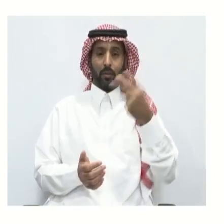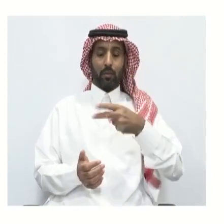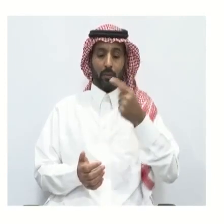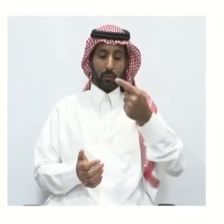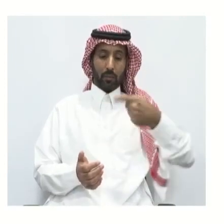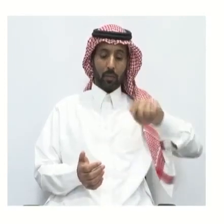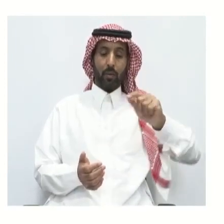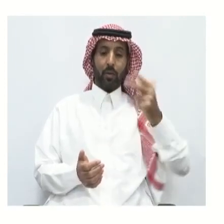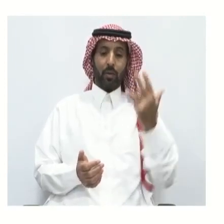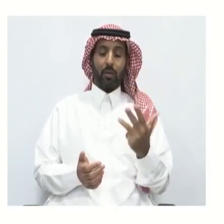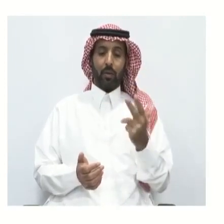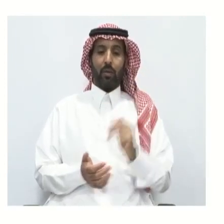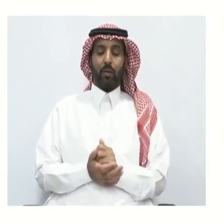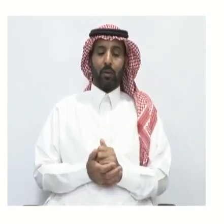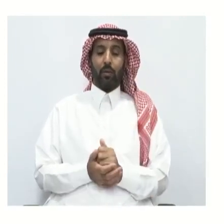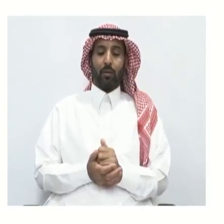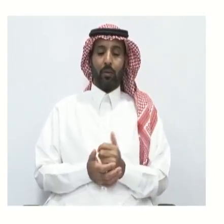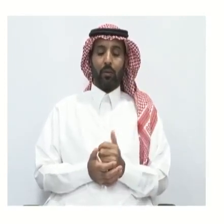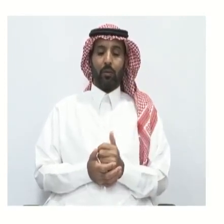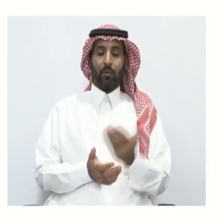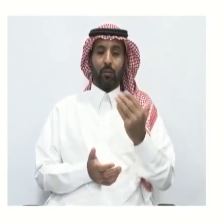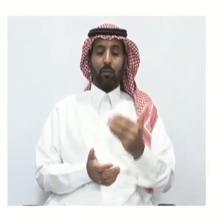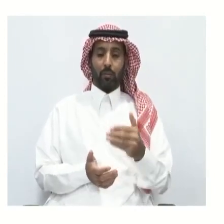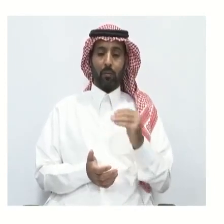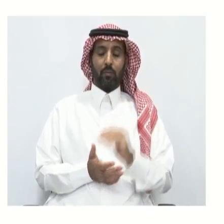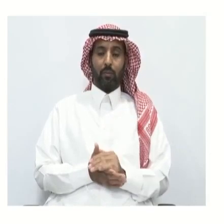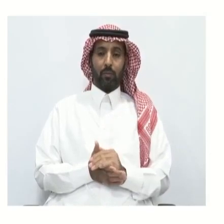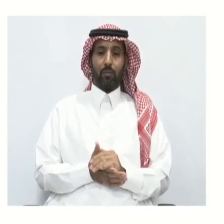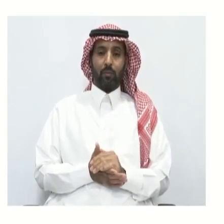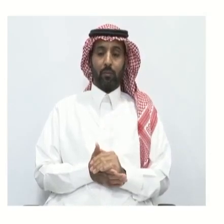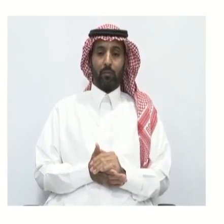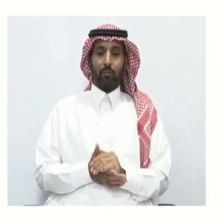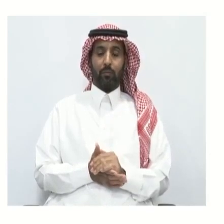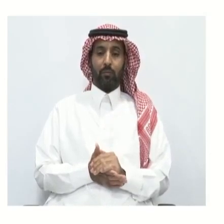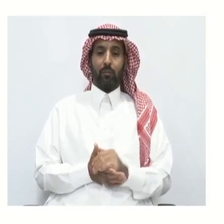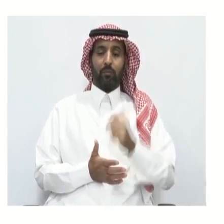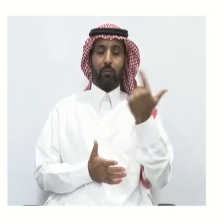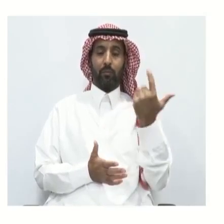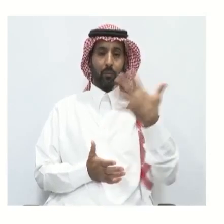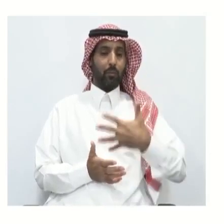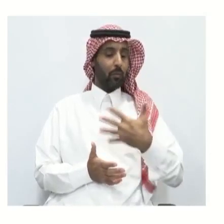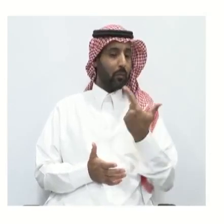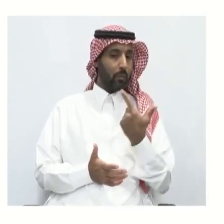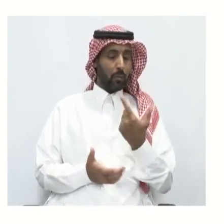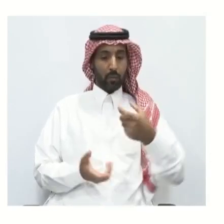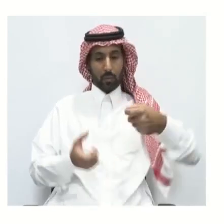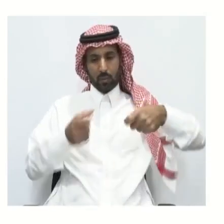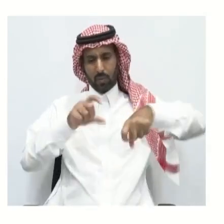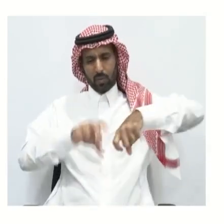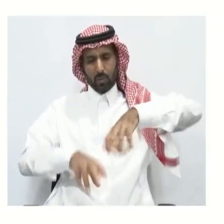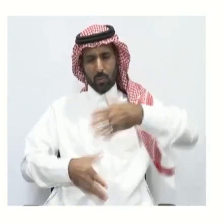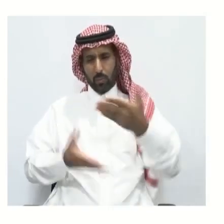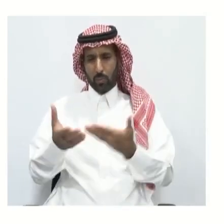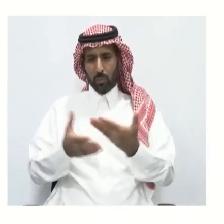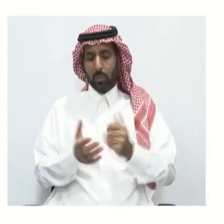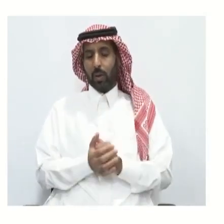اذا هذا هو المطلوب في السؤال السؤال الذي يليه سؤال 57 يتفاعل الزنك مع